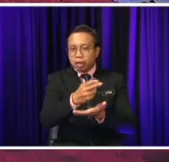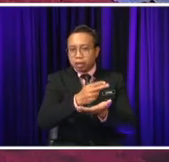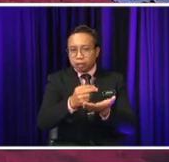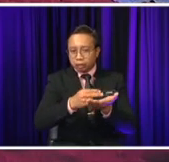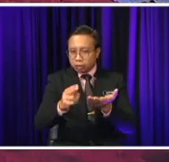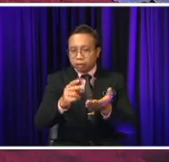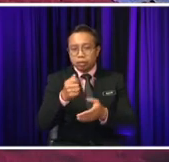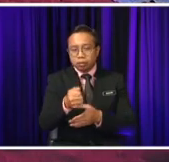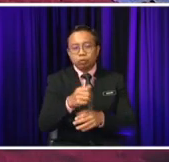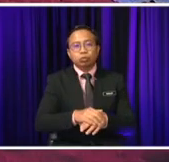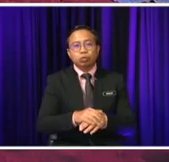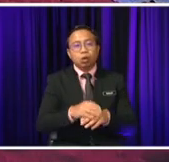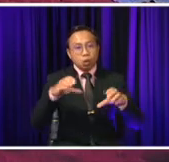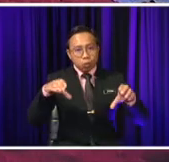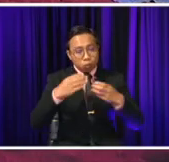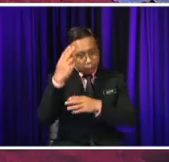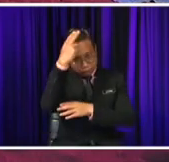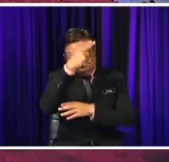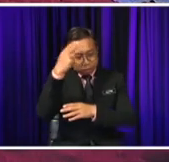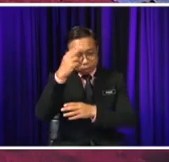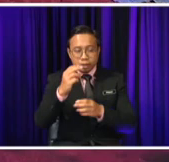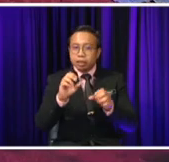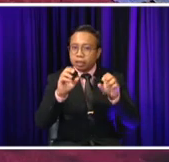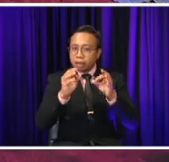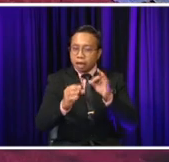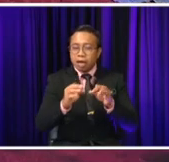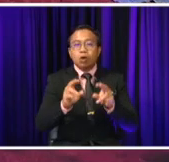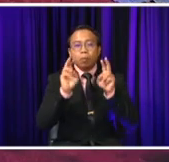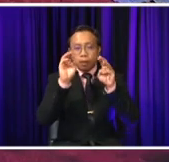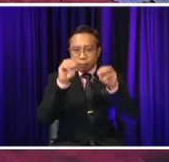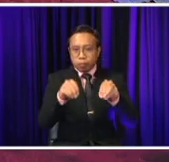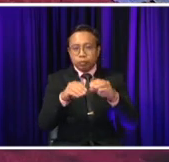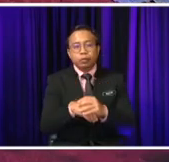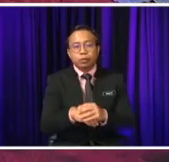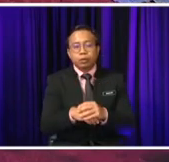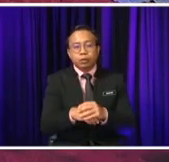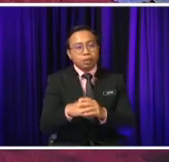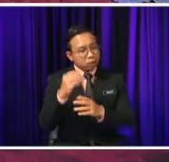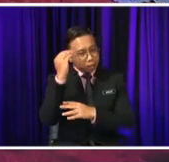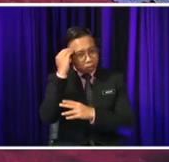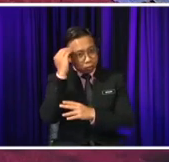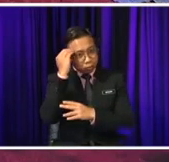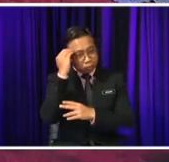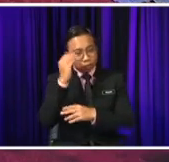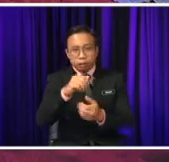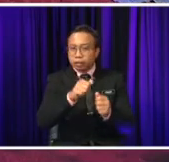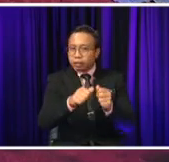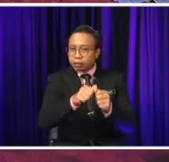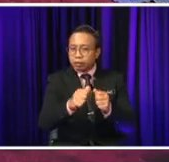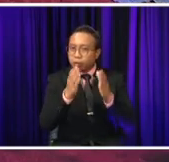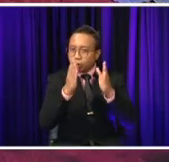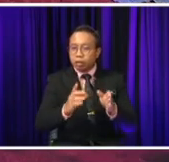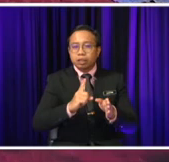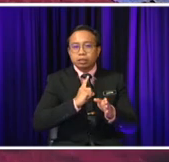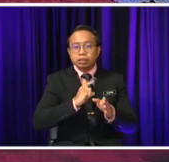Kerjakanlah ibadah haji sekiranya kamu mampu ketahuilah setiap muslim adalah